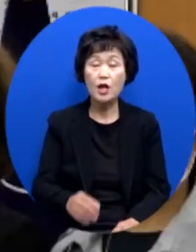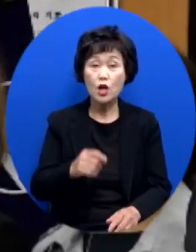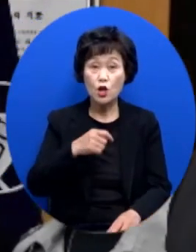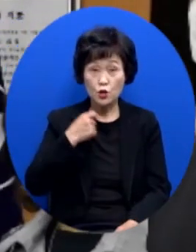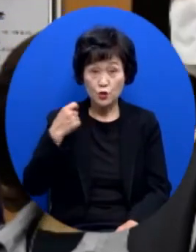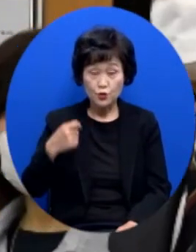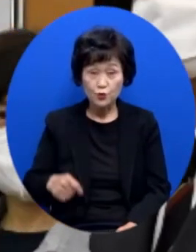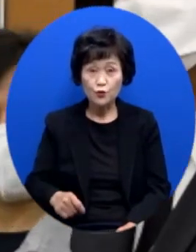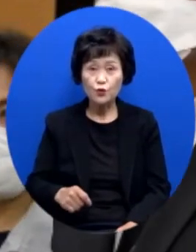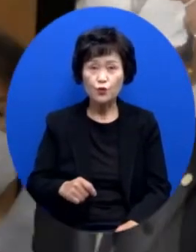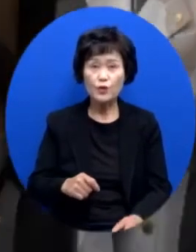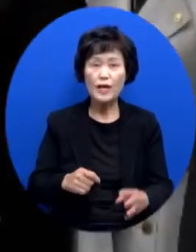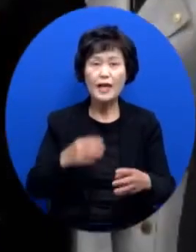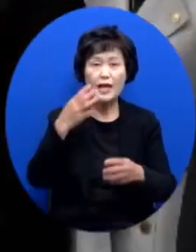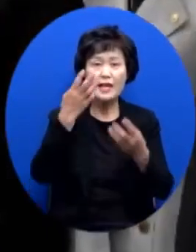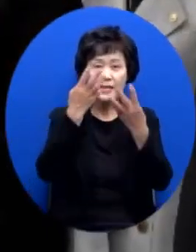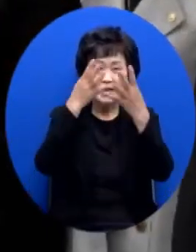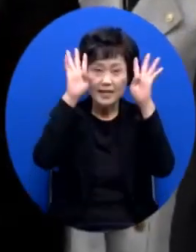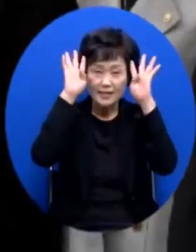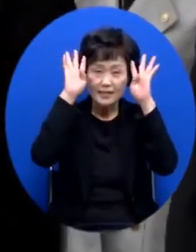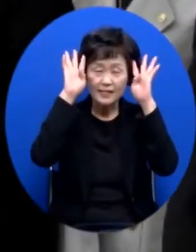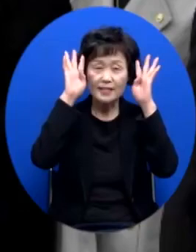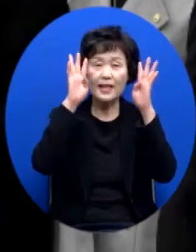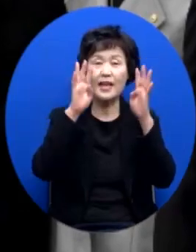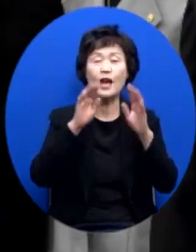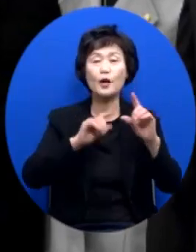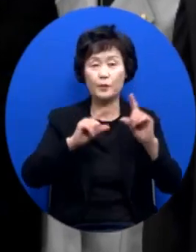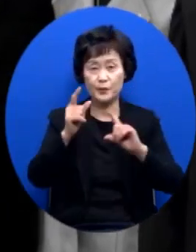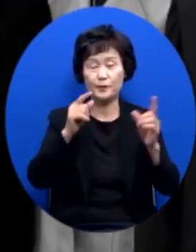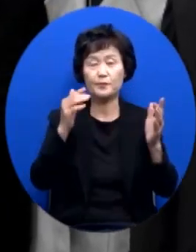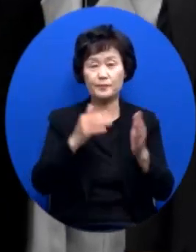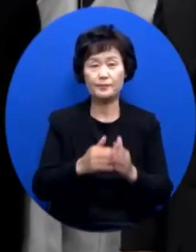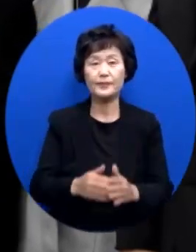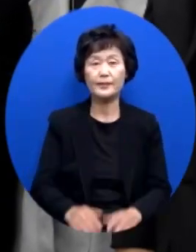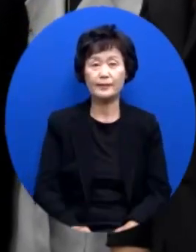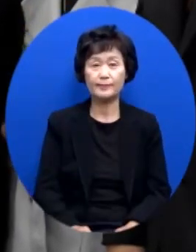종합 4년제 대학입니다 지금까지 오늘의 주요 단신 이었습니다